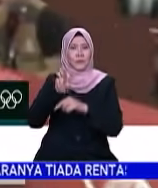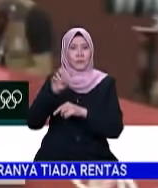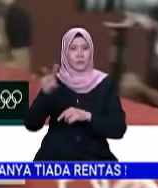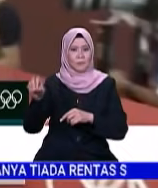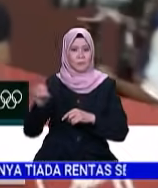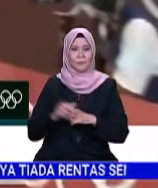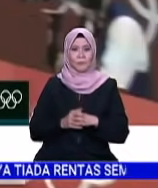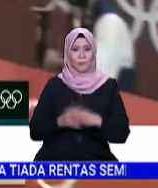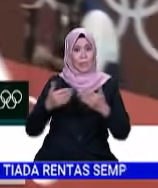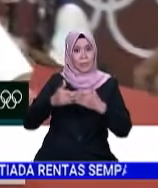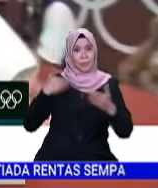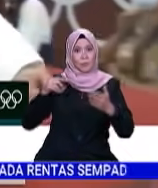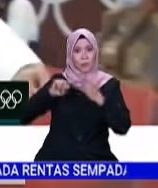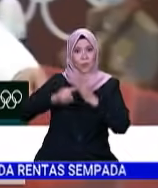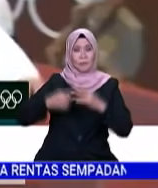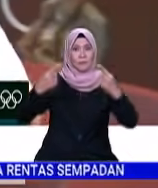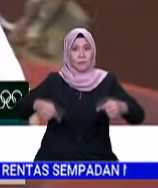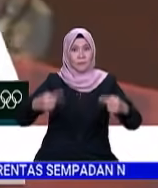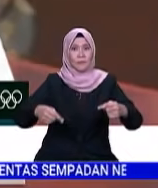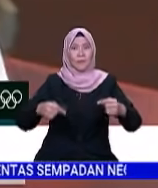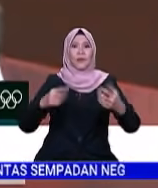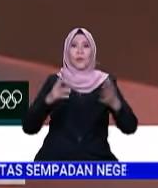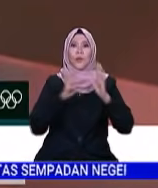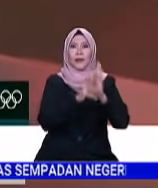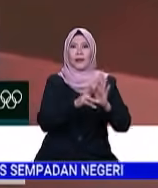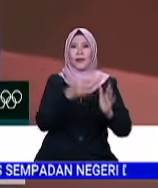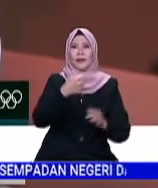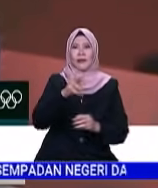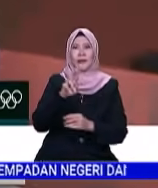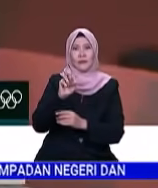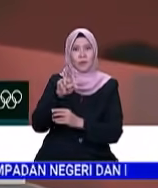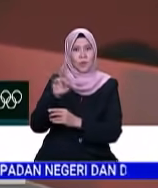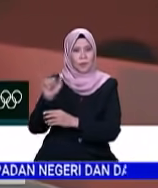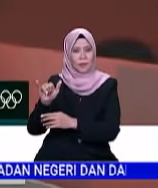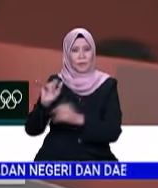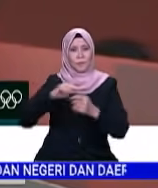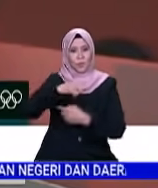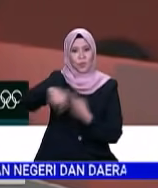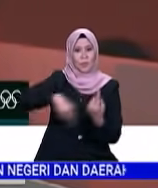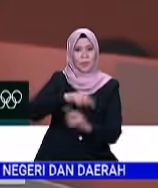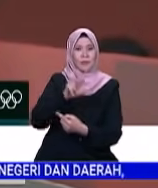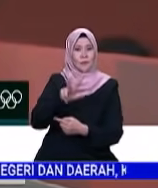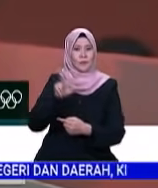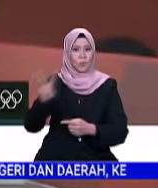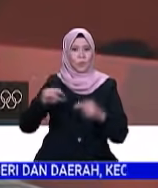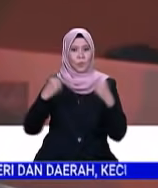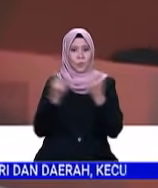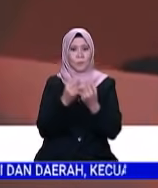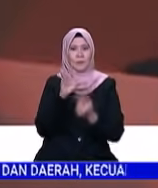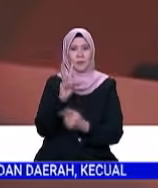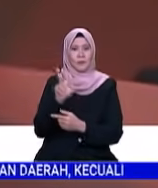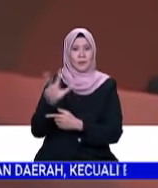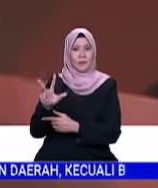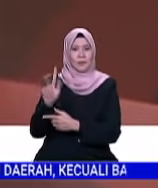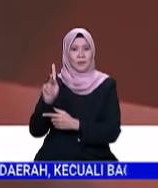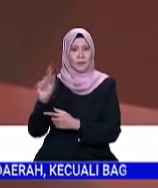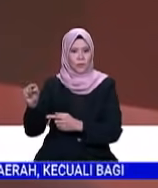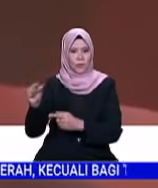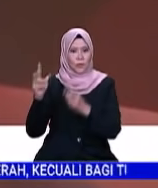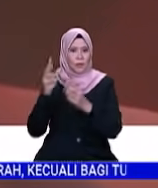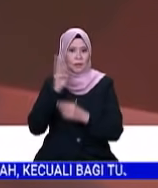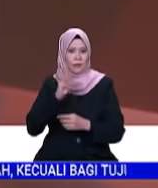berlaku sebelum pertarungannya dengan wakil Hungary Sophie Ozbas dalam pusingan 32 kategori 63 kg